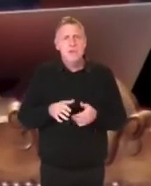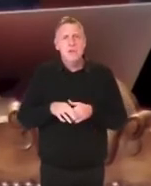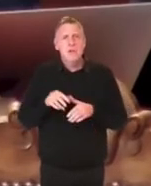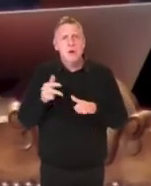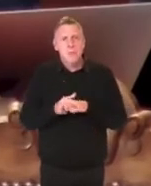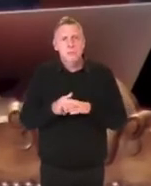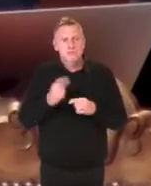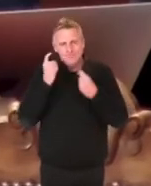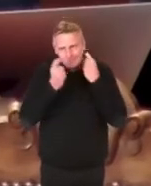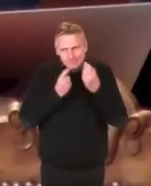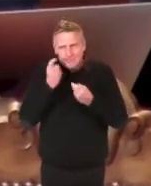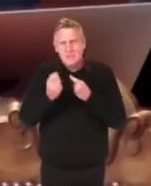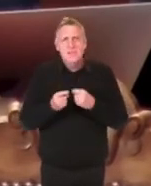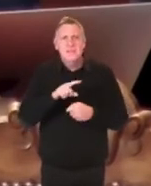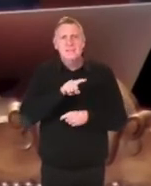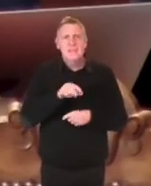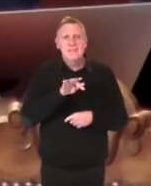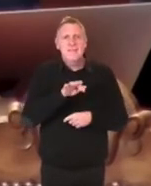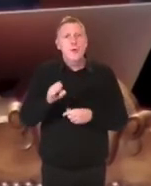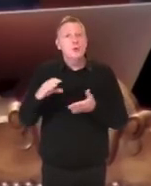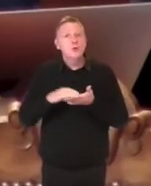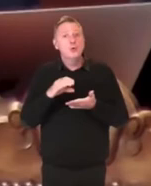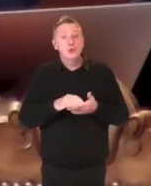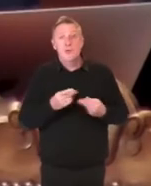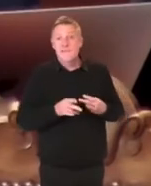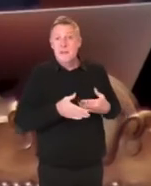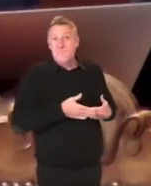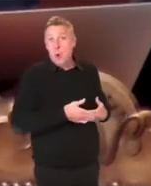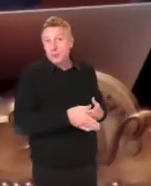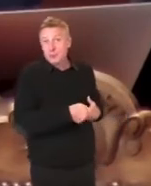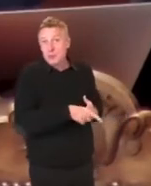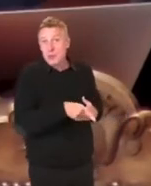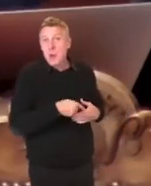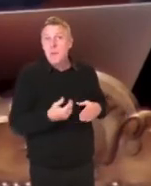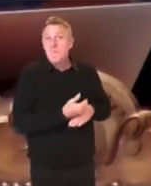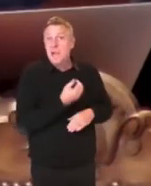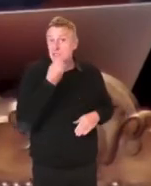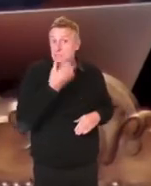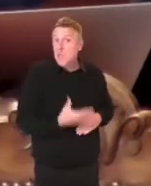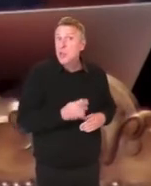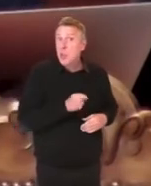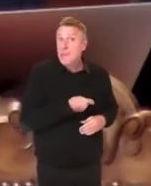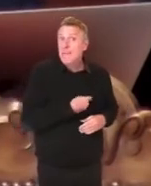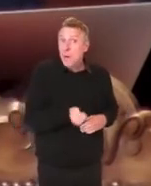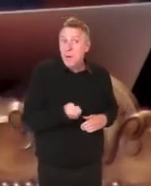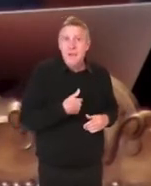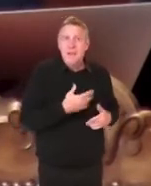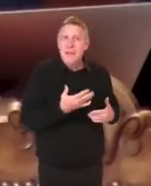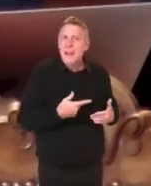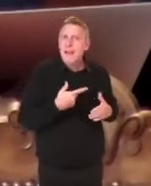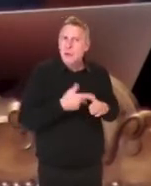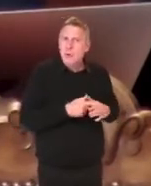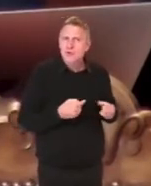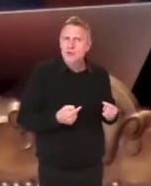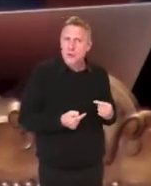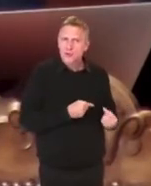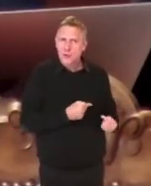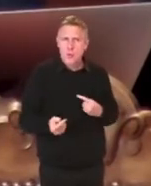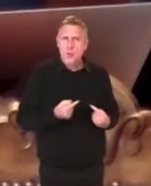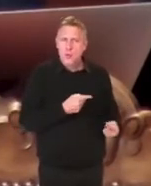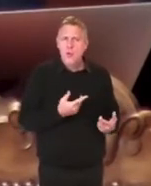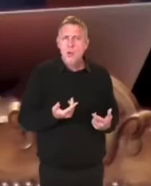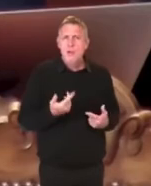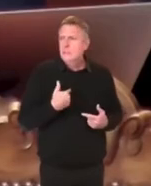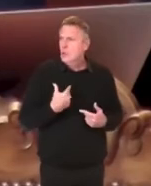la ZFE de Toulouse, ville voisine, qui se passait plutôt bien, connaît quelques tensions, hein. Le monde économique a alerté récemment,